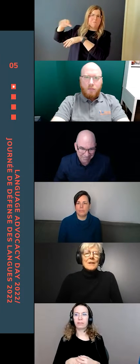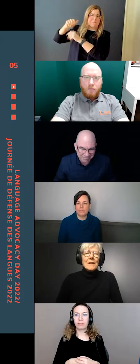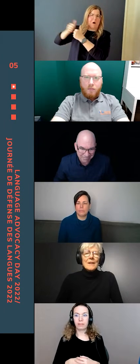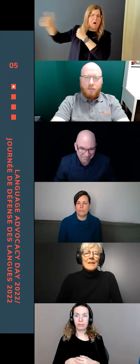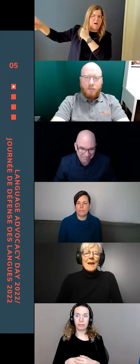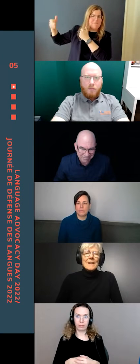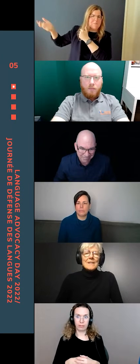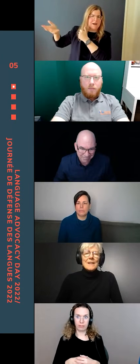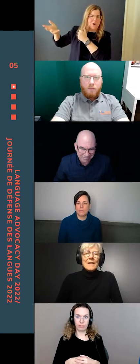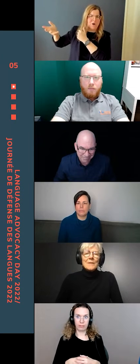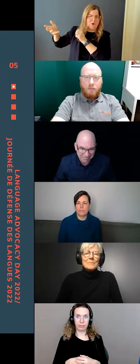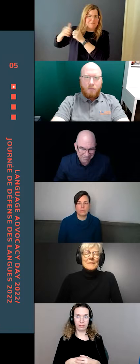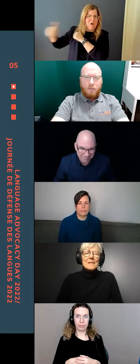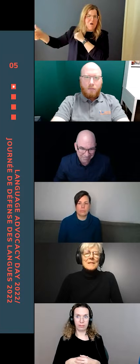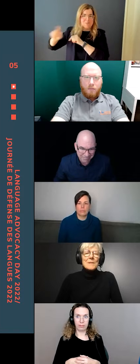Cynthia,